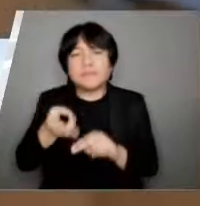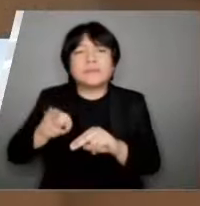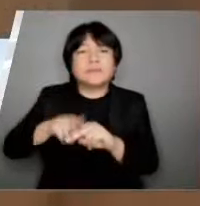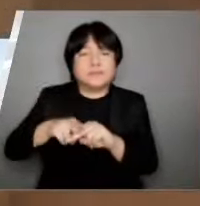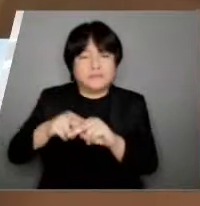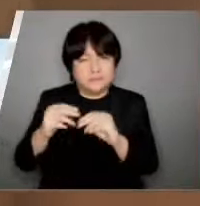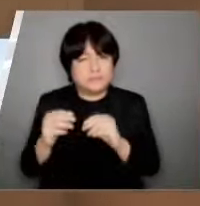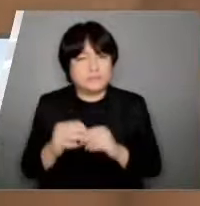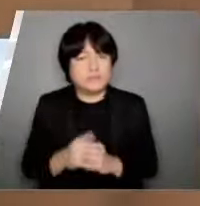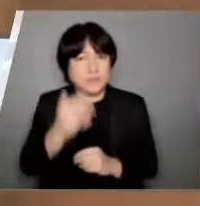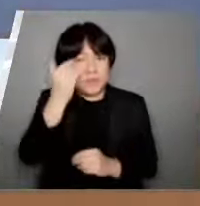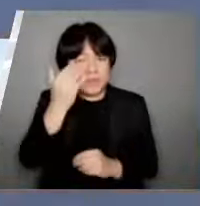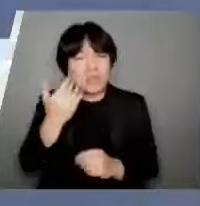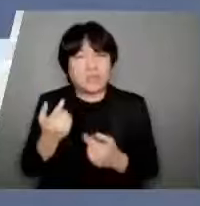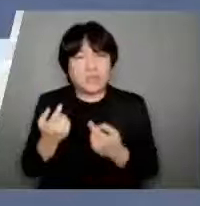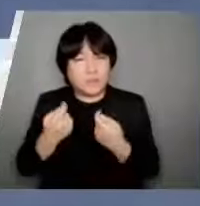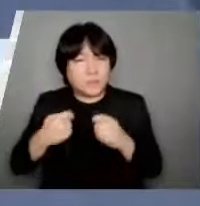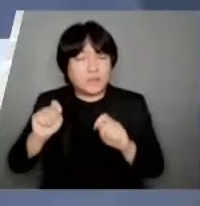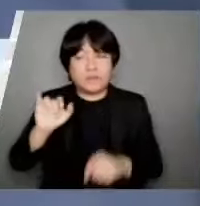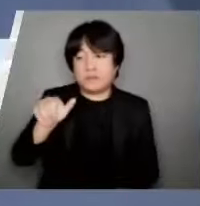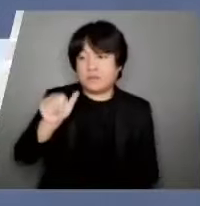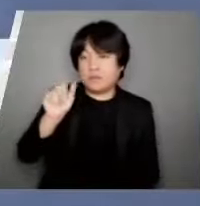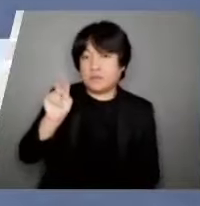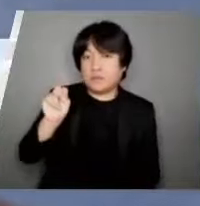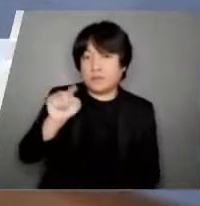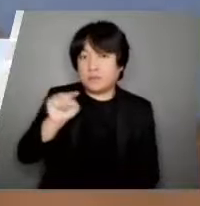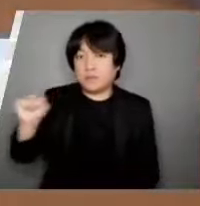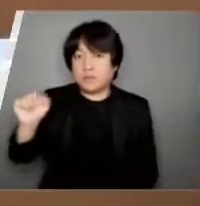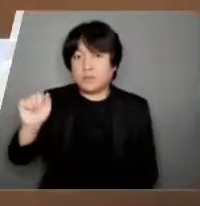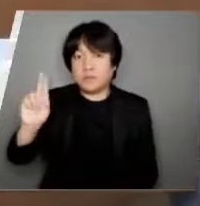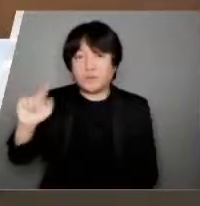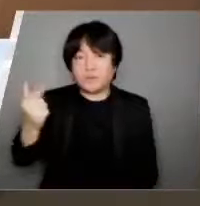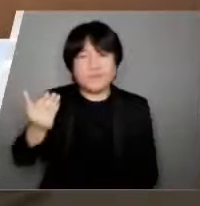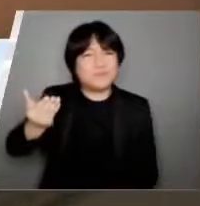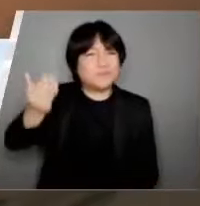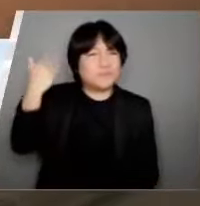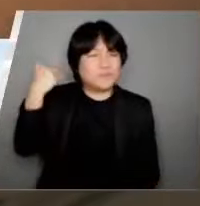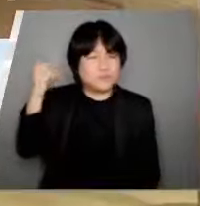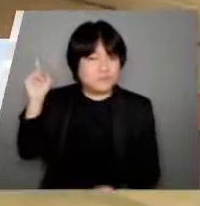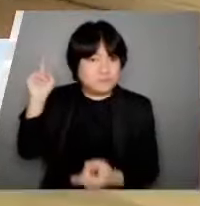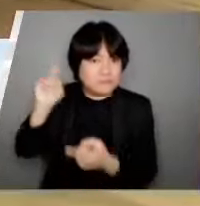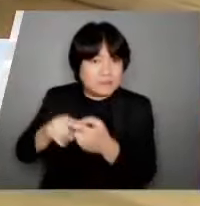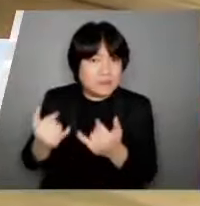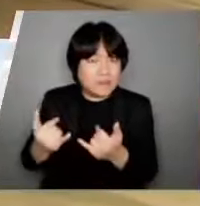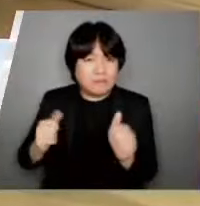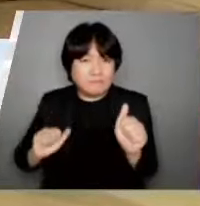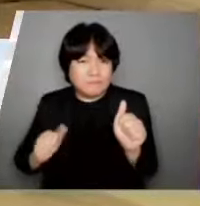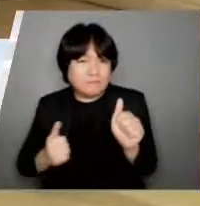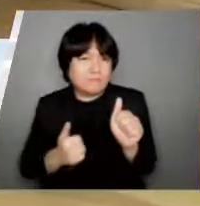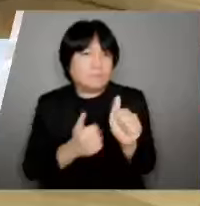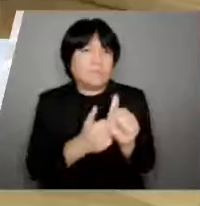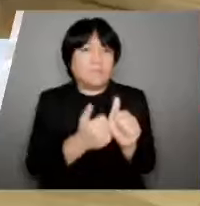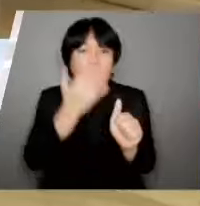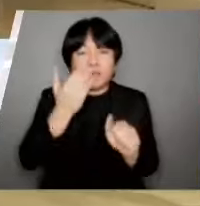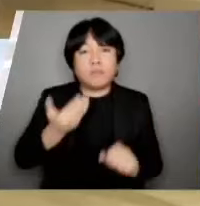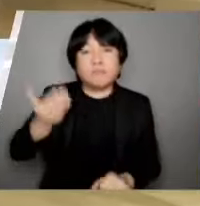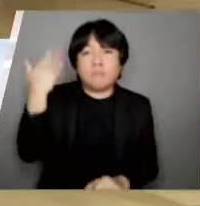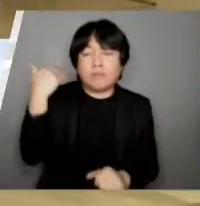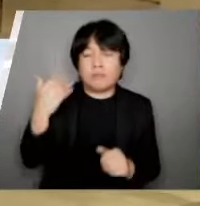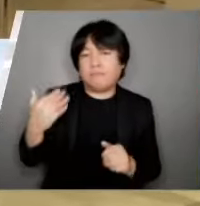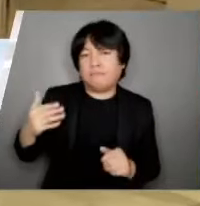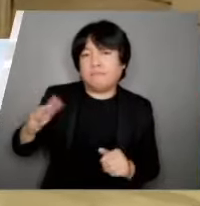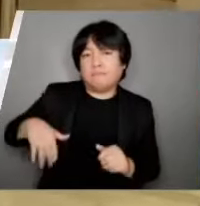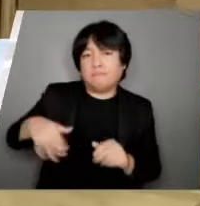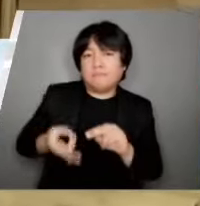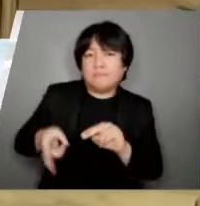ng mga January to August na hindi pa sila nakapagtaas. So itong additional